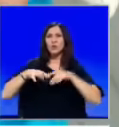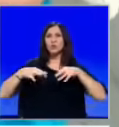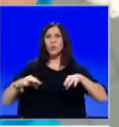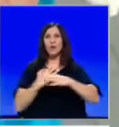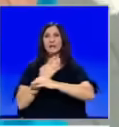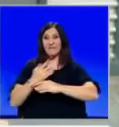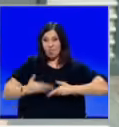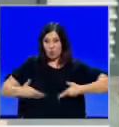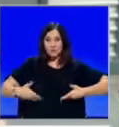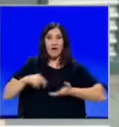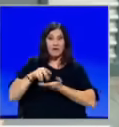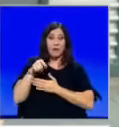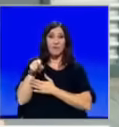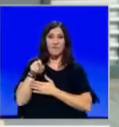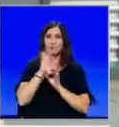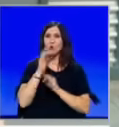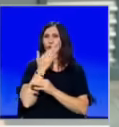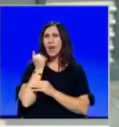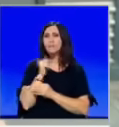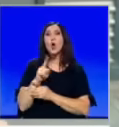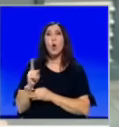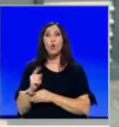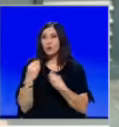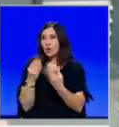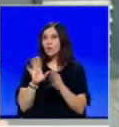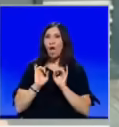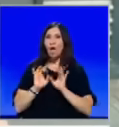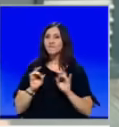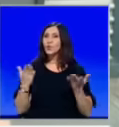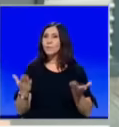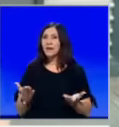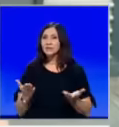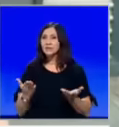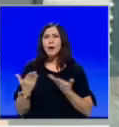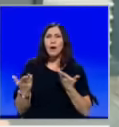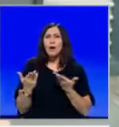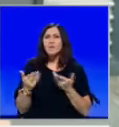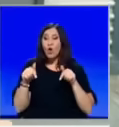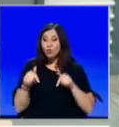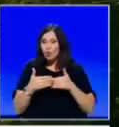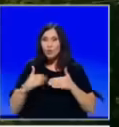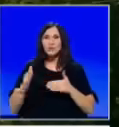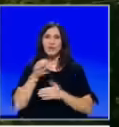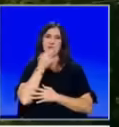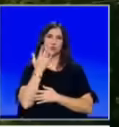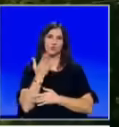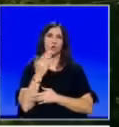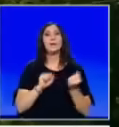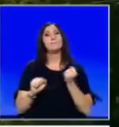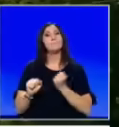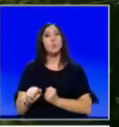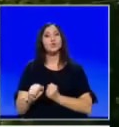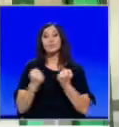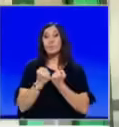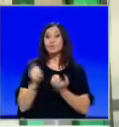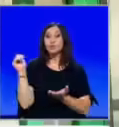Ние вървяхме в това. Никой нямаше, който да ни даде информация какво от тук нататък се случва. По-късно на